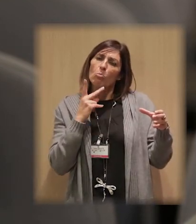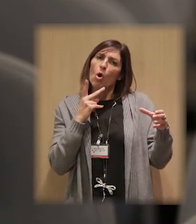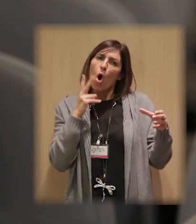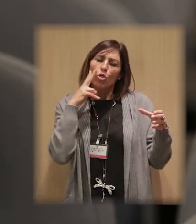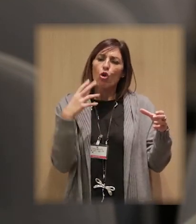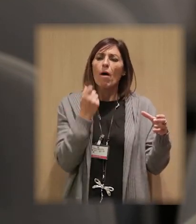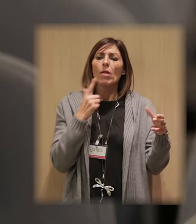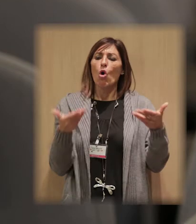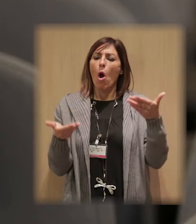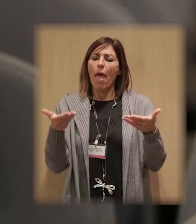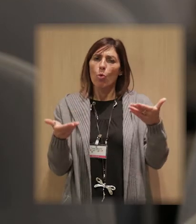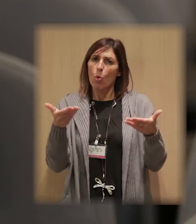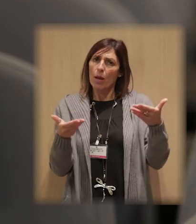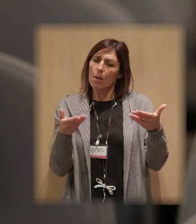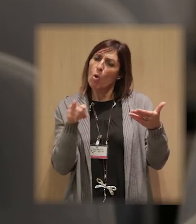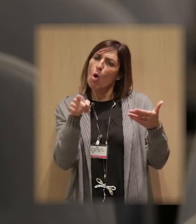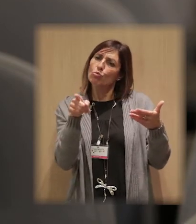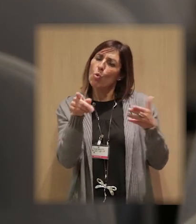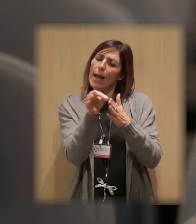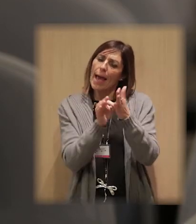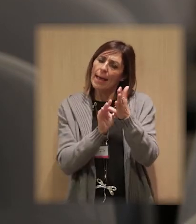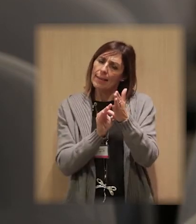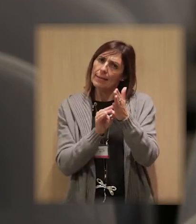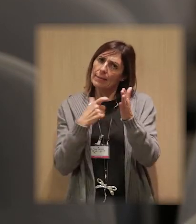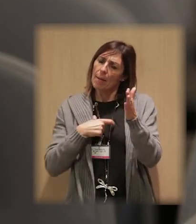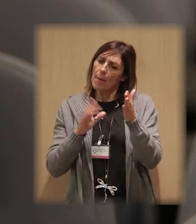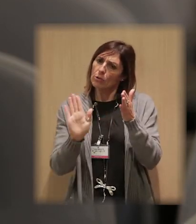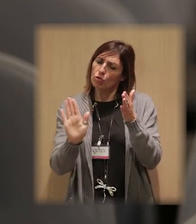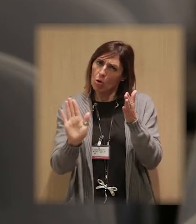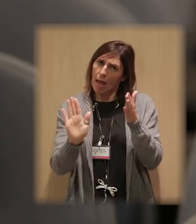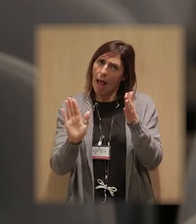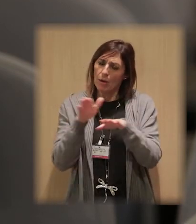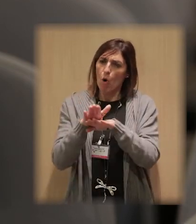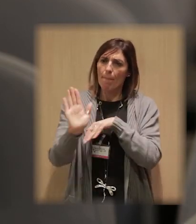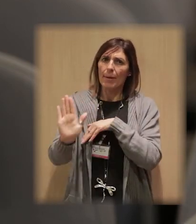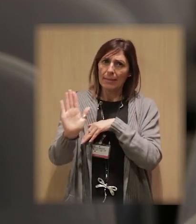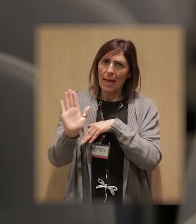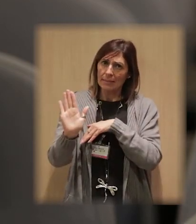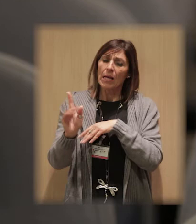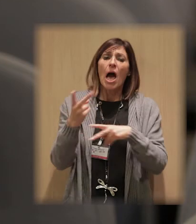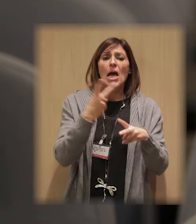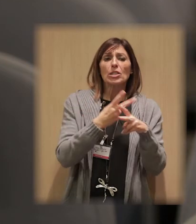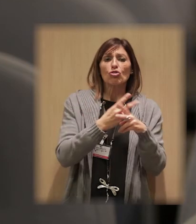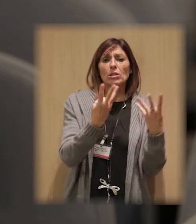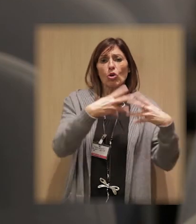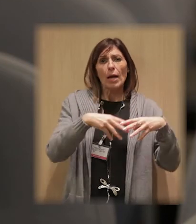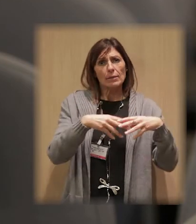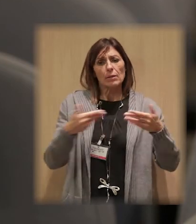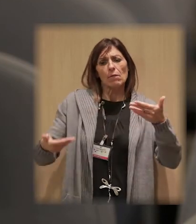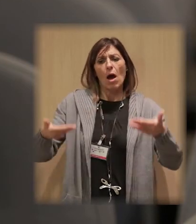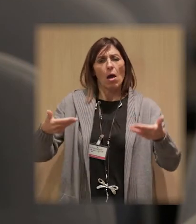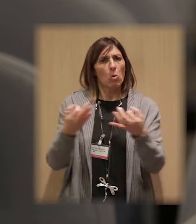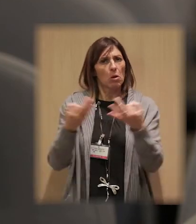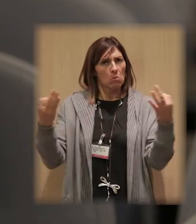equilibrio fra le sue caratteristiche personali, le sue competenze e l'esigenza organizzativa. E